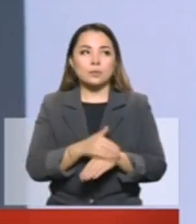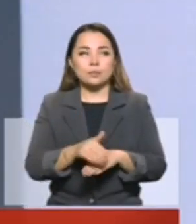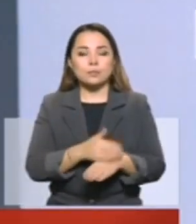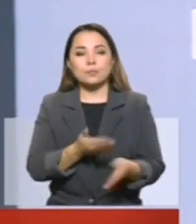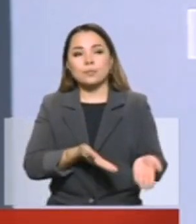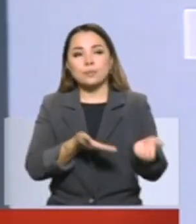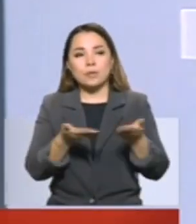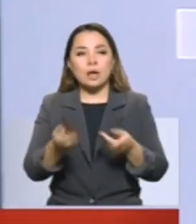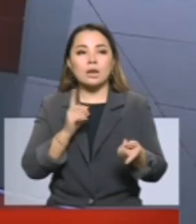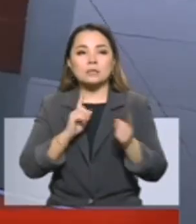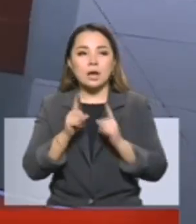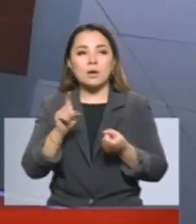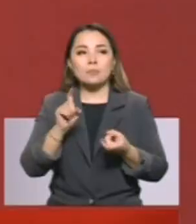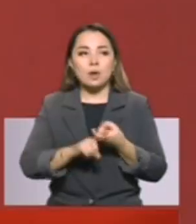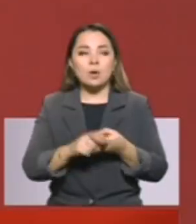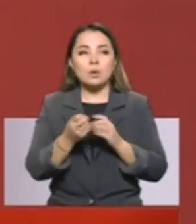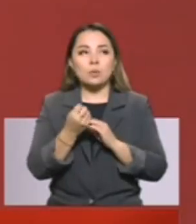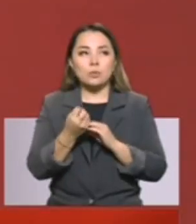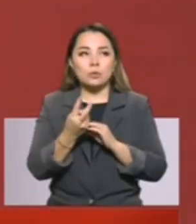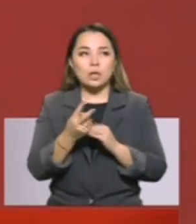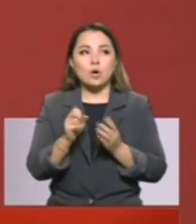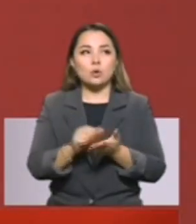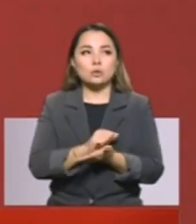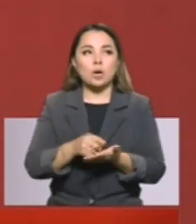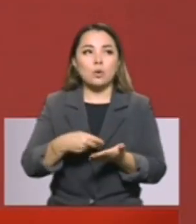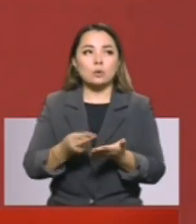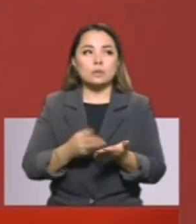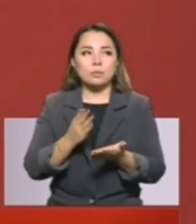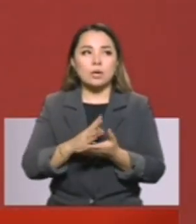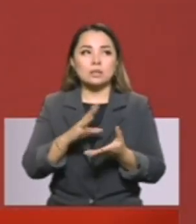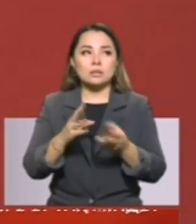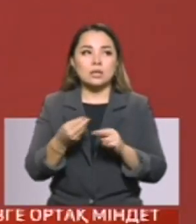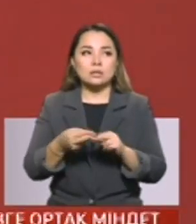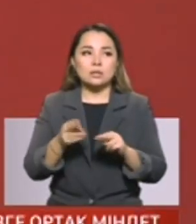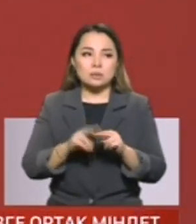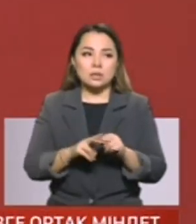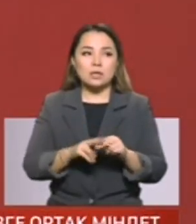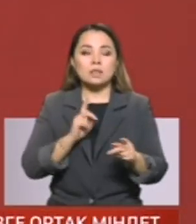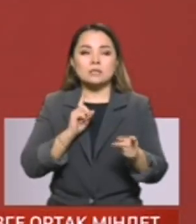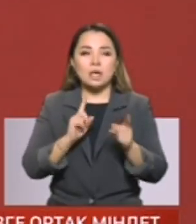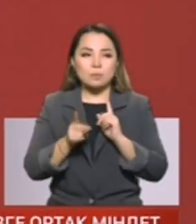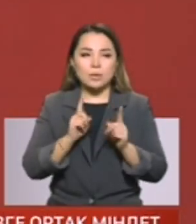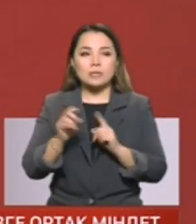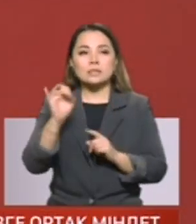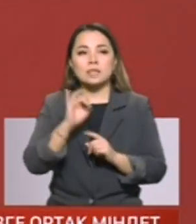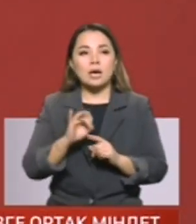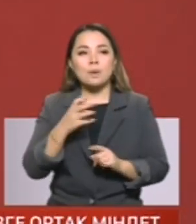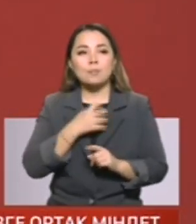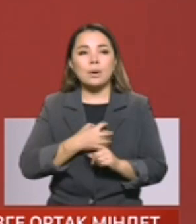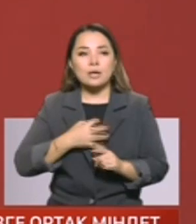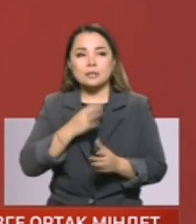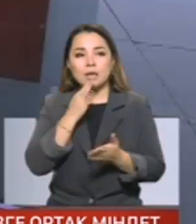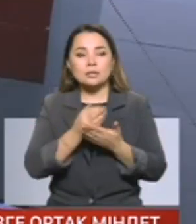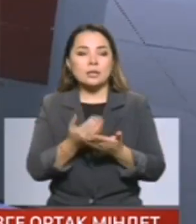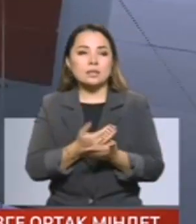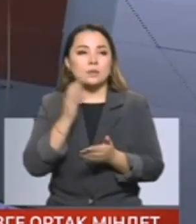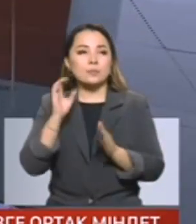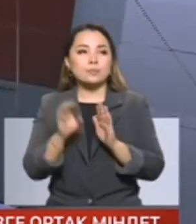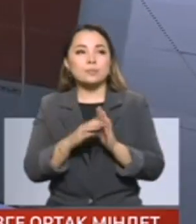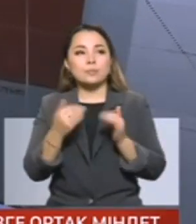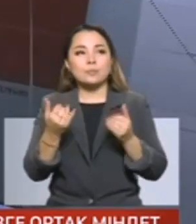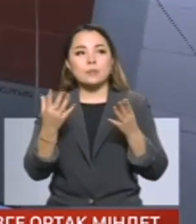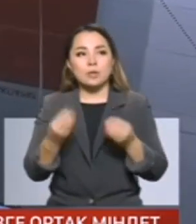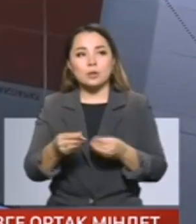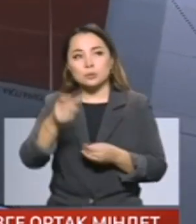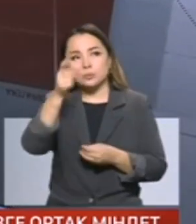келдіңіз. Осы саммит аясында 12 құжатқа қол қойылды. Жалпы осындай саммиттің тарихи маңызы жайында айта өтсеңіз. Қазіргі